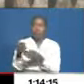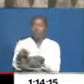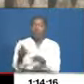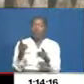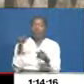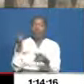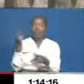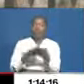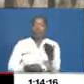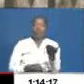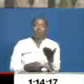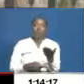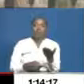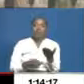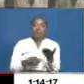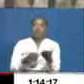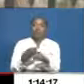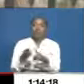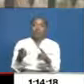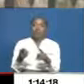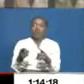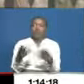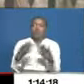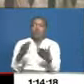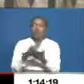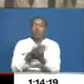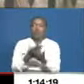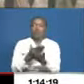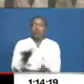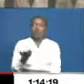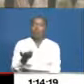imekatwa, lakini wale watu ambao wamekuwa kwa hiyo department ya